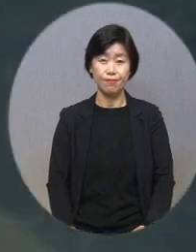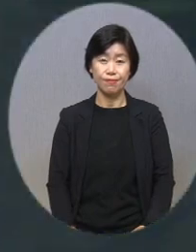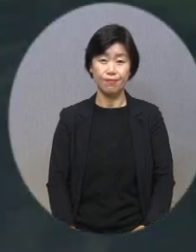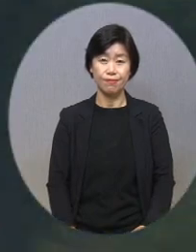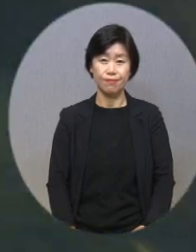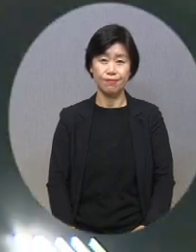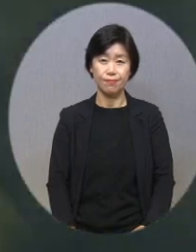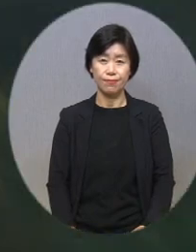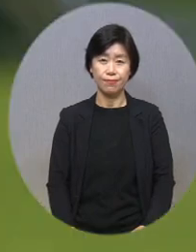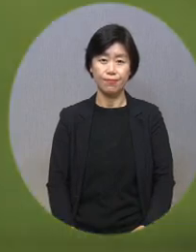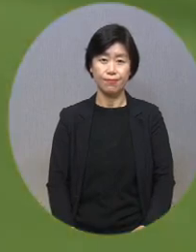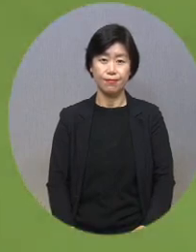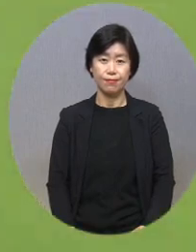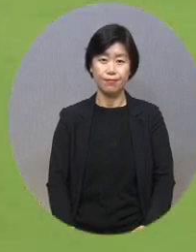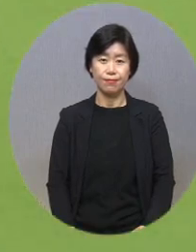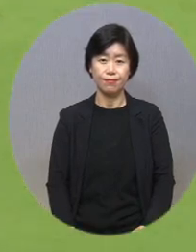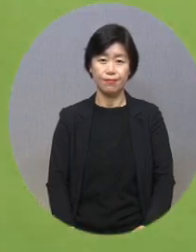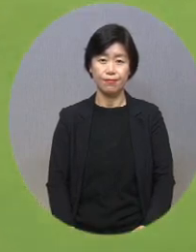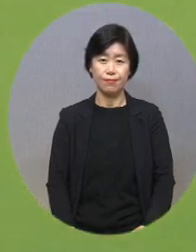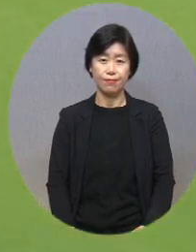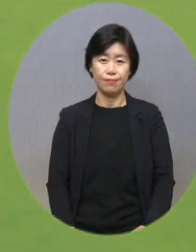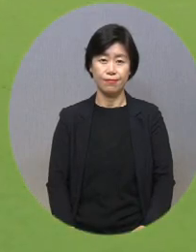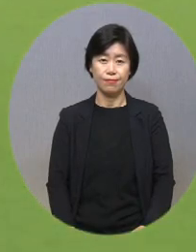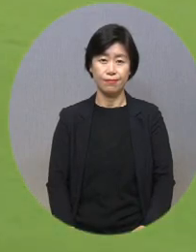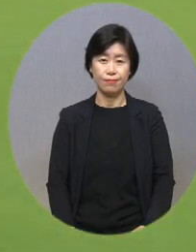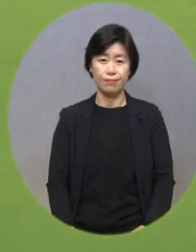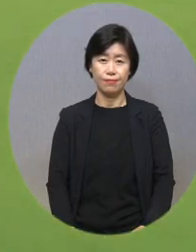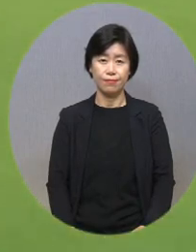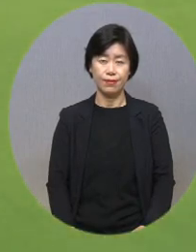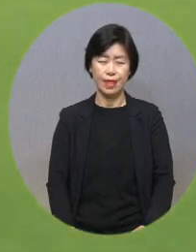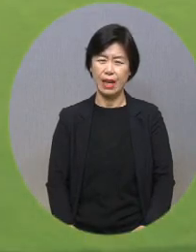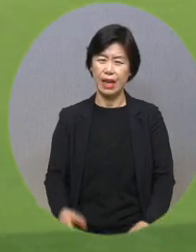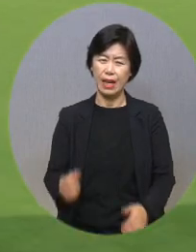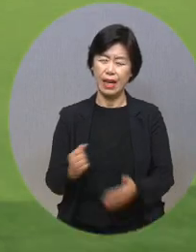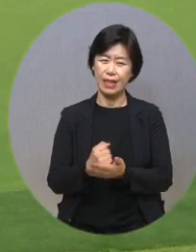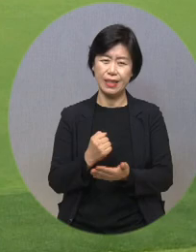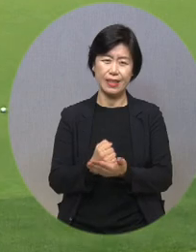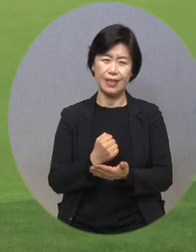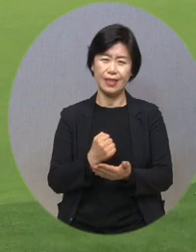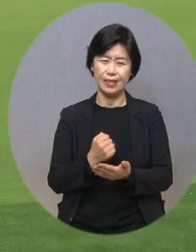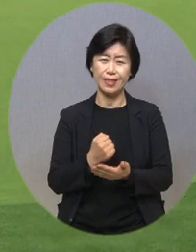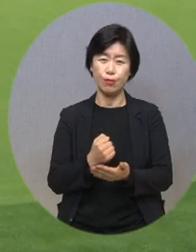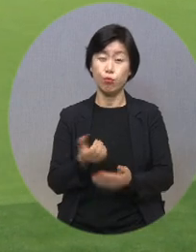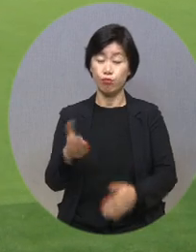나이스! 아, 왜, 왜, 왜? 이쪽인데.